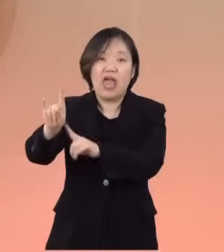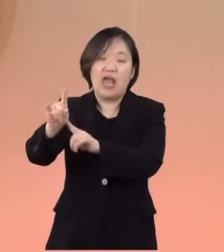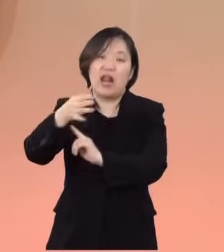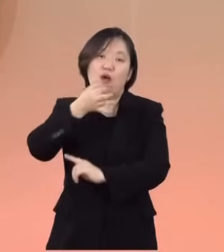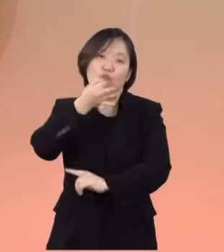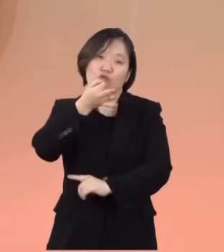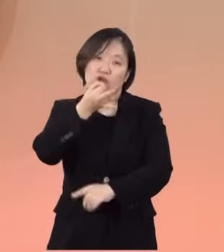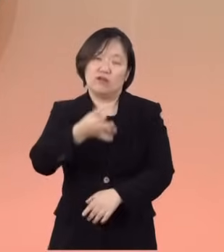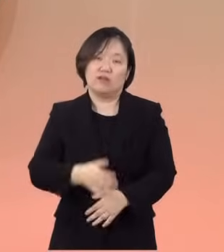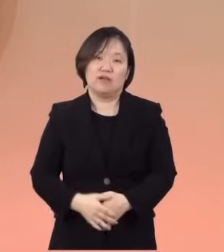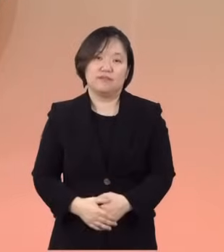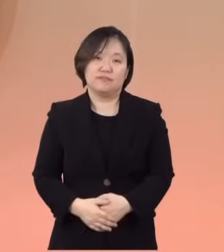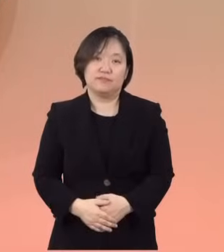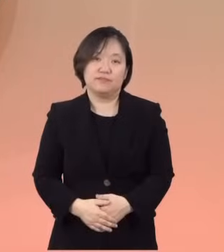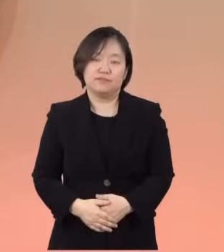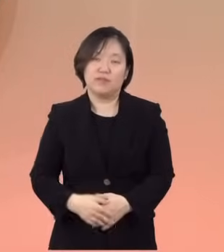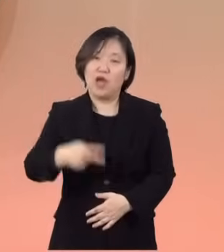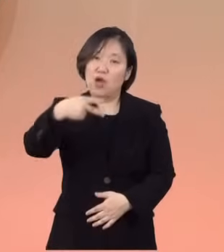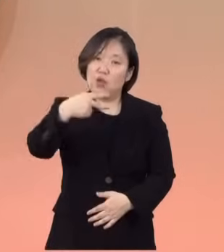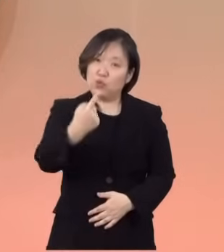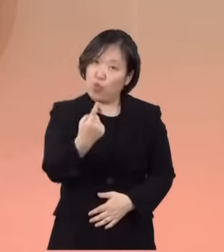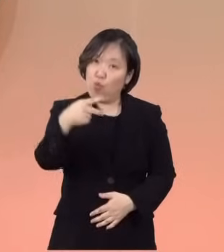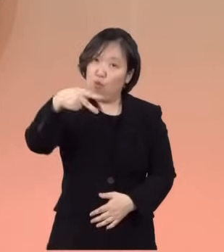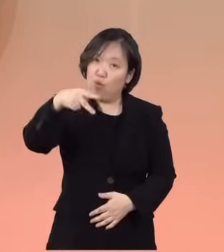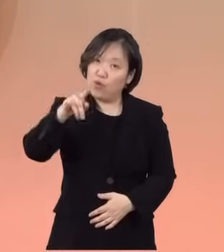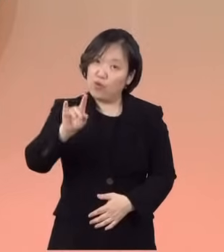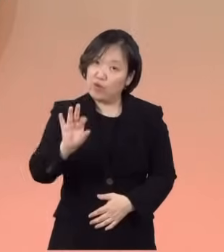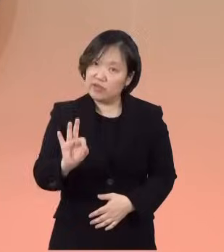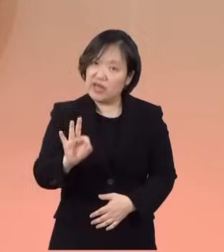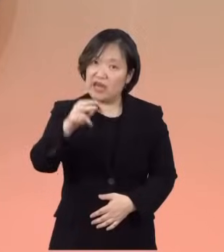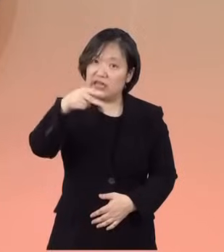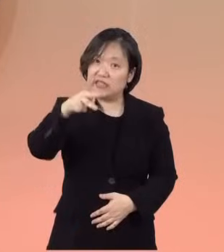도사라고 불리게 되리라